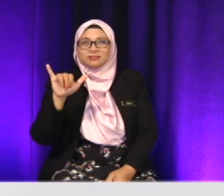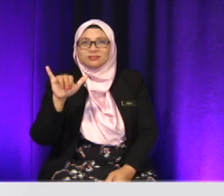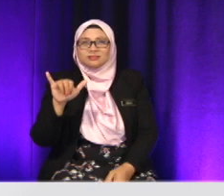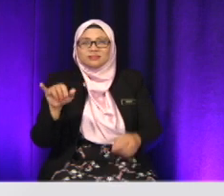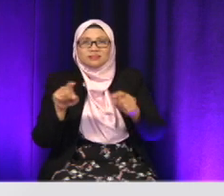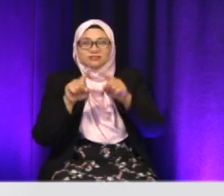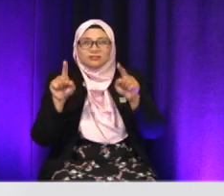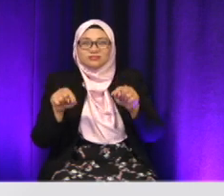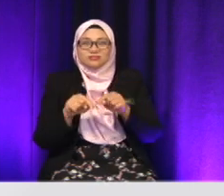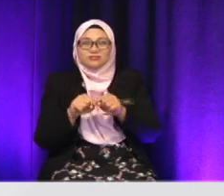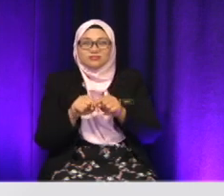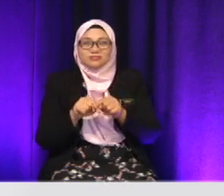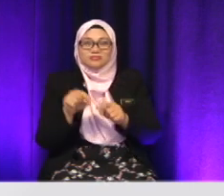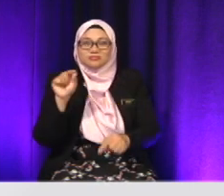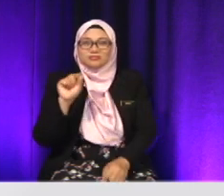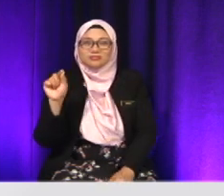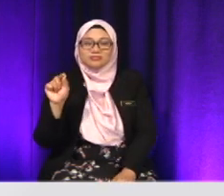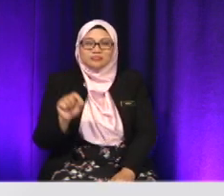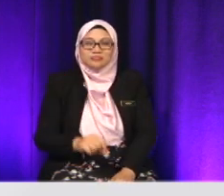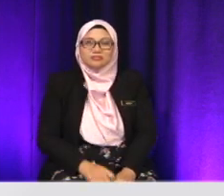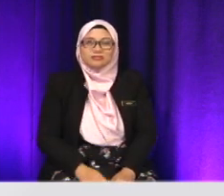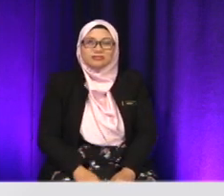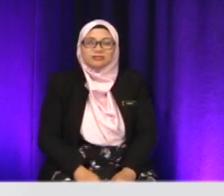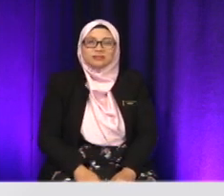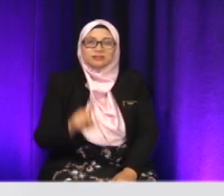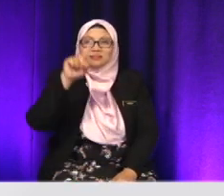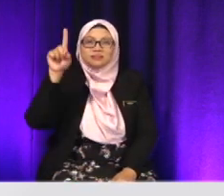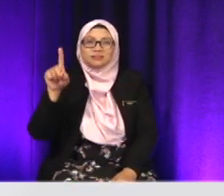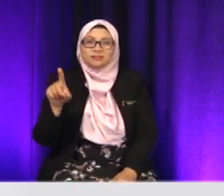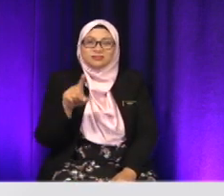panjang lebar jangan lupa semi kulit